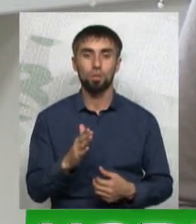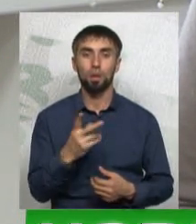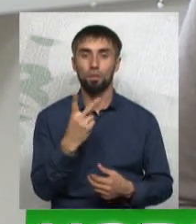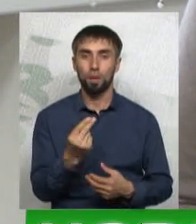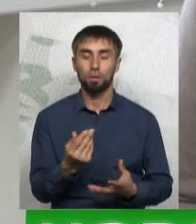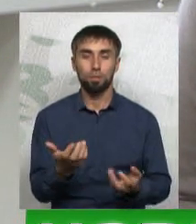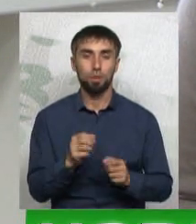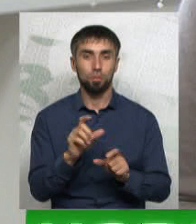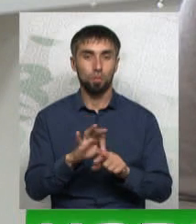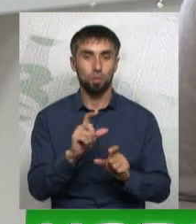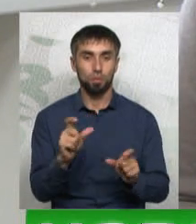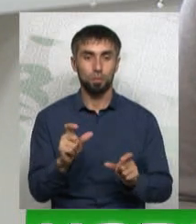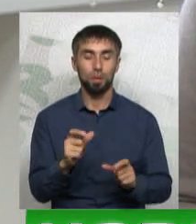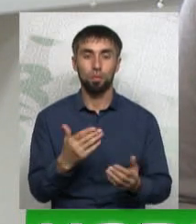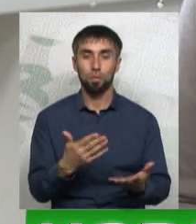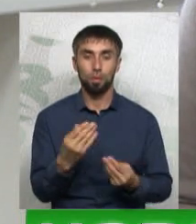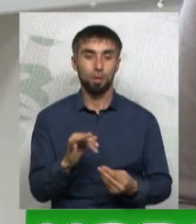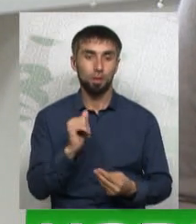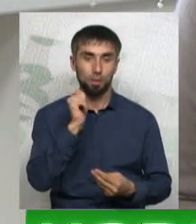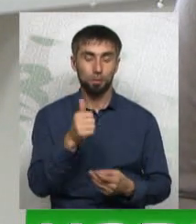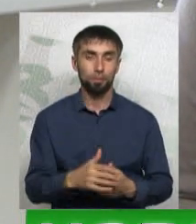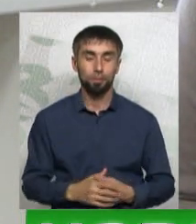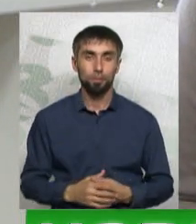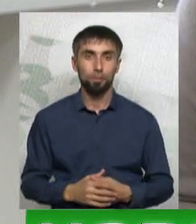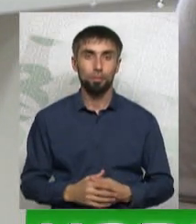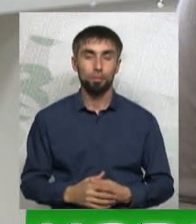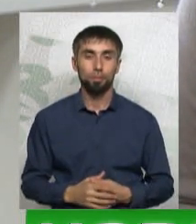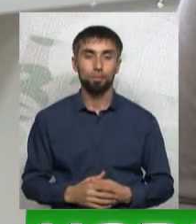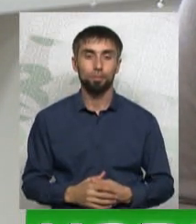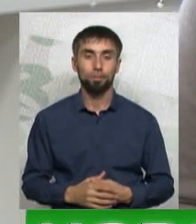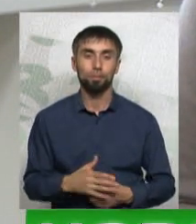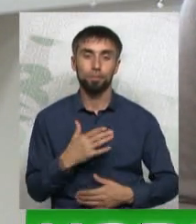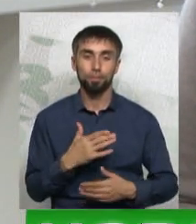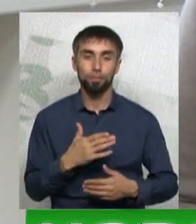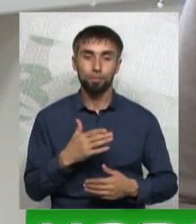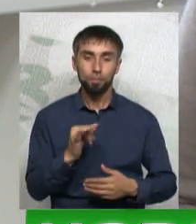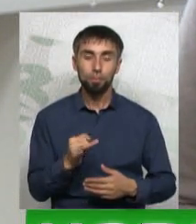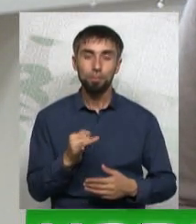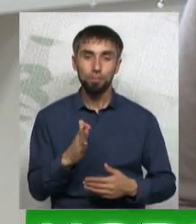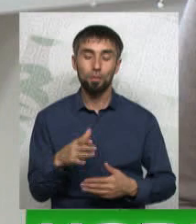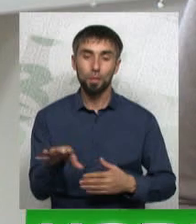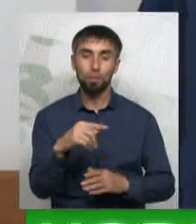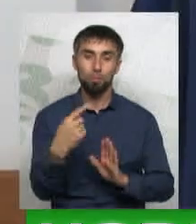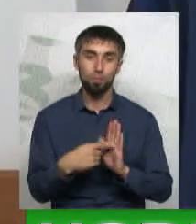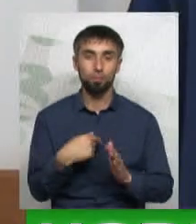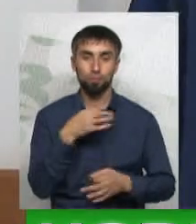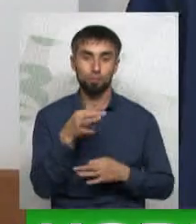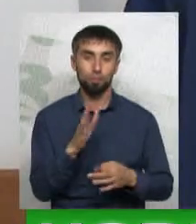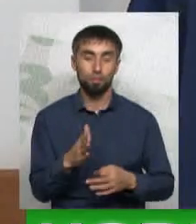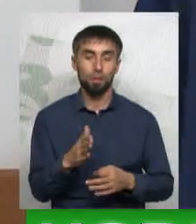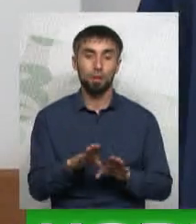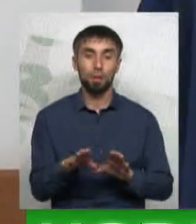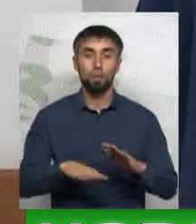дня. Вот сегодня и завтра. Вот, рады всех проконсультировать. Можете приехать. И